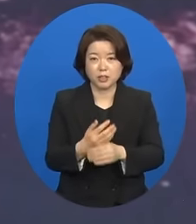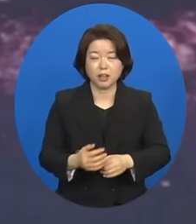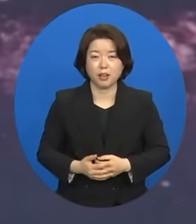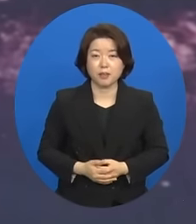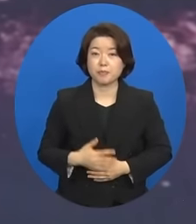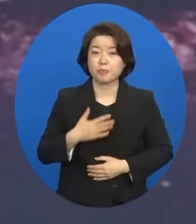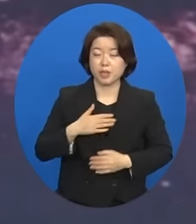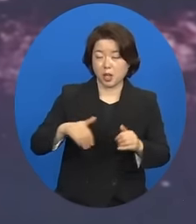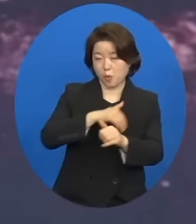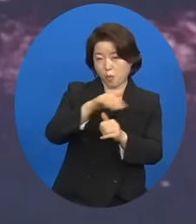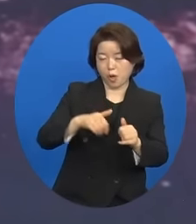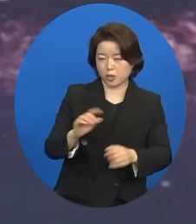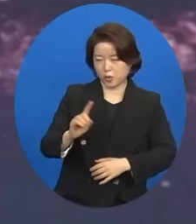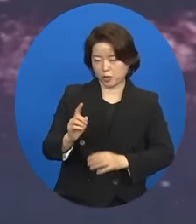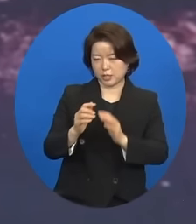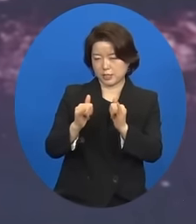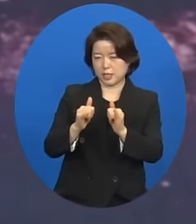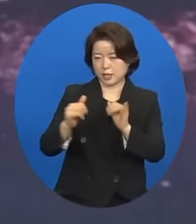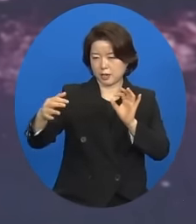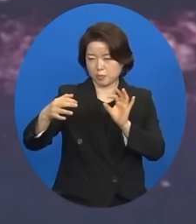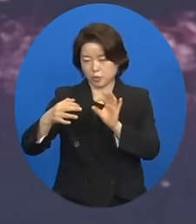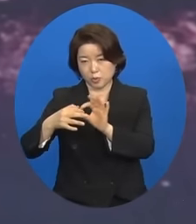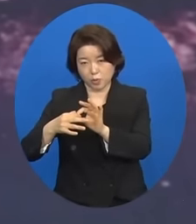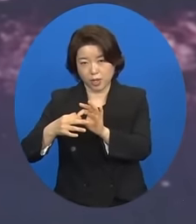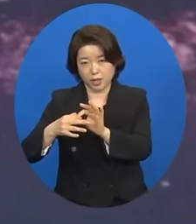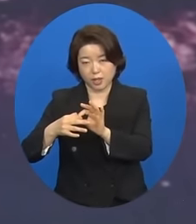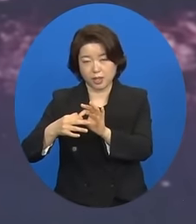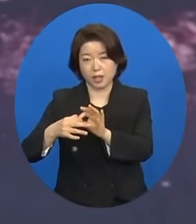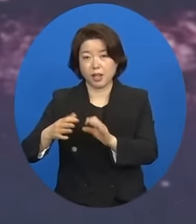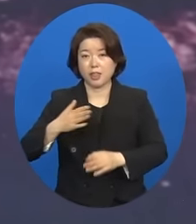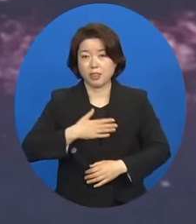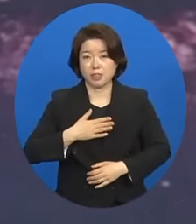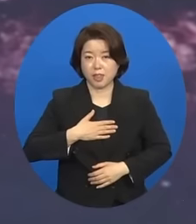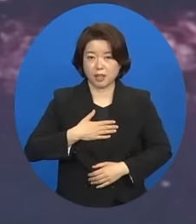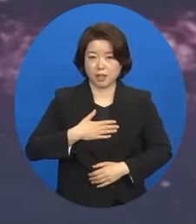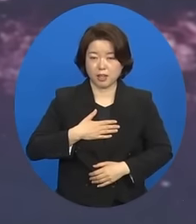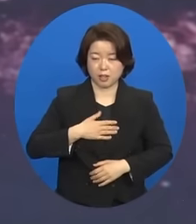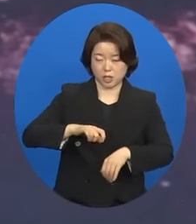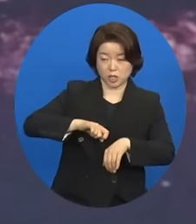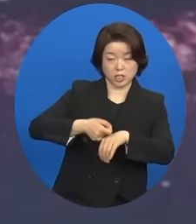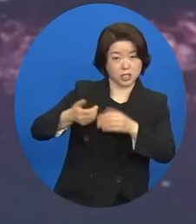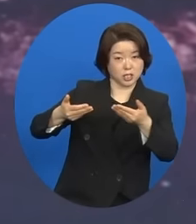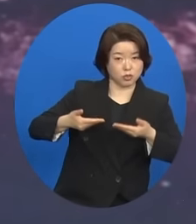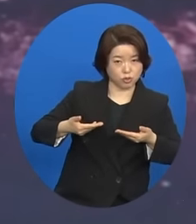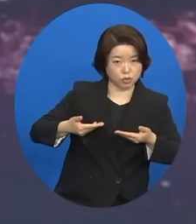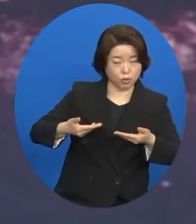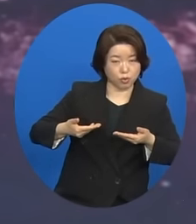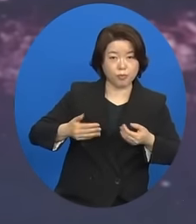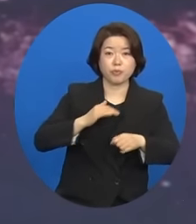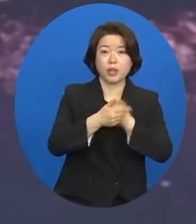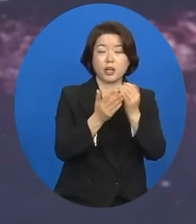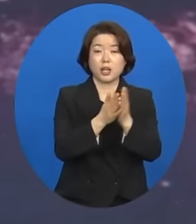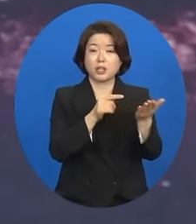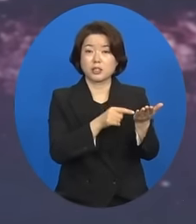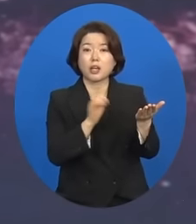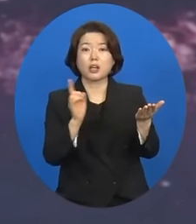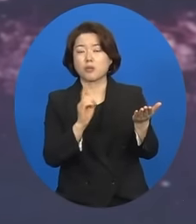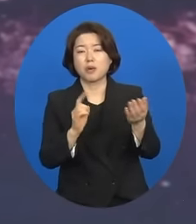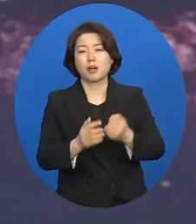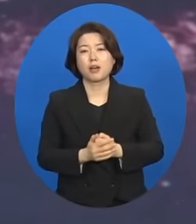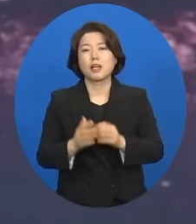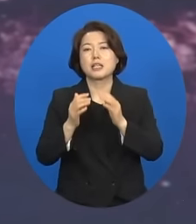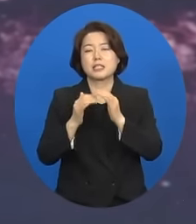우리 환경 가운데 어떤 사람을 통해서 우리에게 징계하시고 그래서 성경에서 이걸 뭐라 하냐면